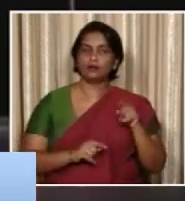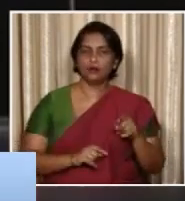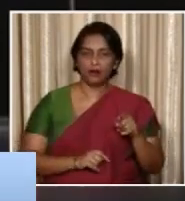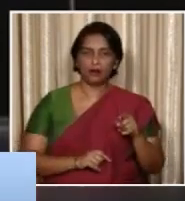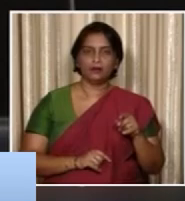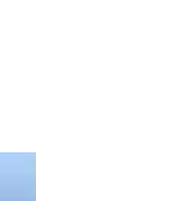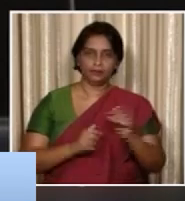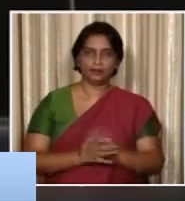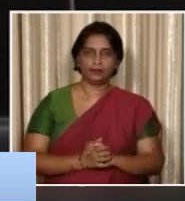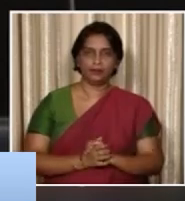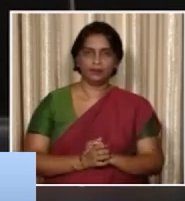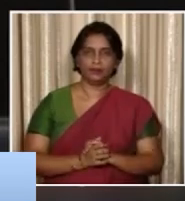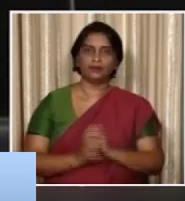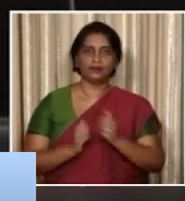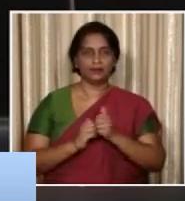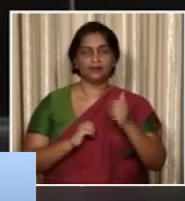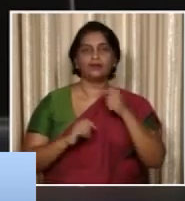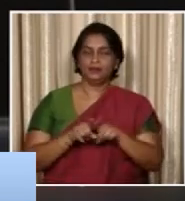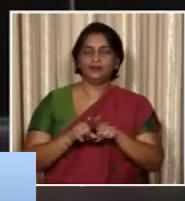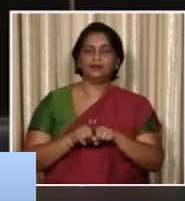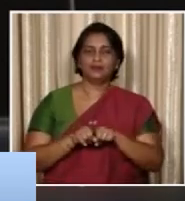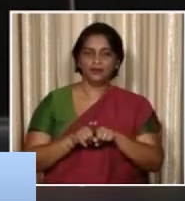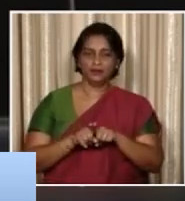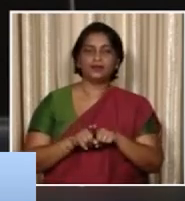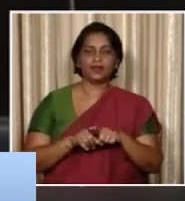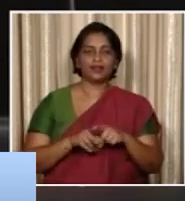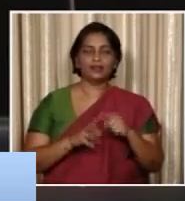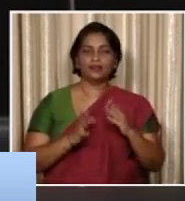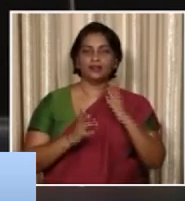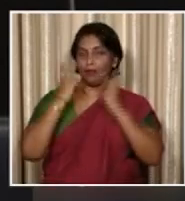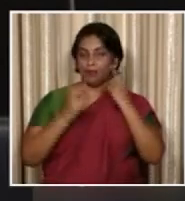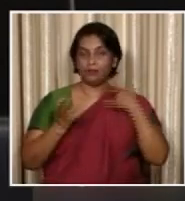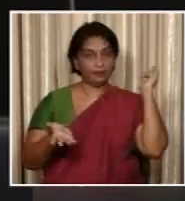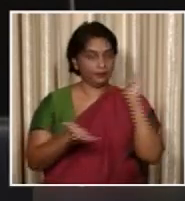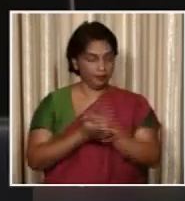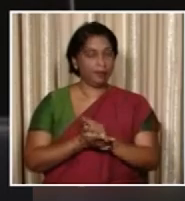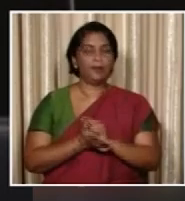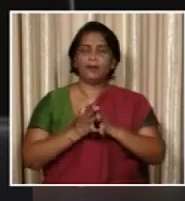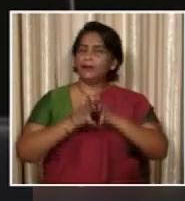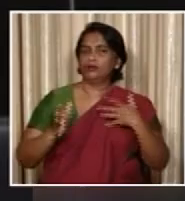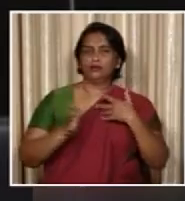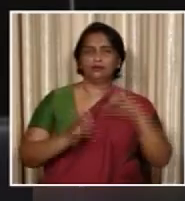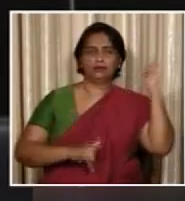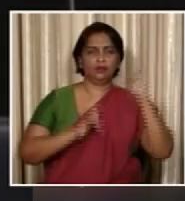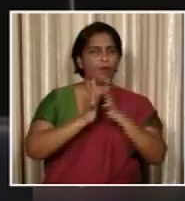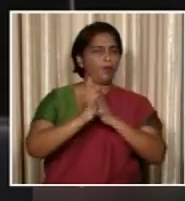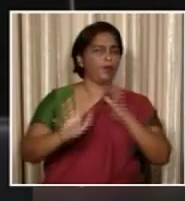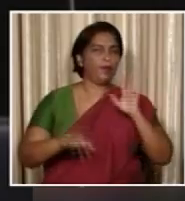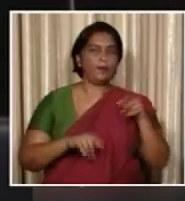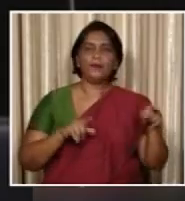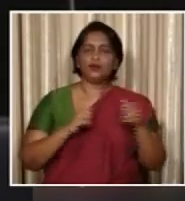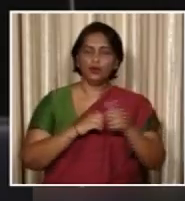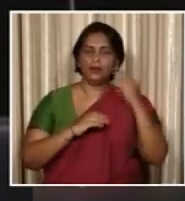ගුවන්පතු තොටුපළෙන් පිට. දැන් ගුවන් තොටුපළ ඇතුලේ සංචාරකයන්ගේ පැමිණීම විශාල පෝලිං හැදිලා